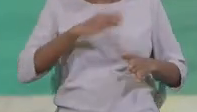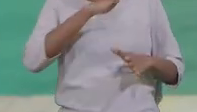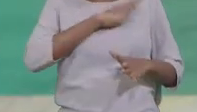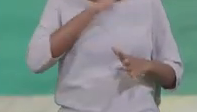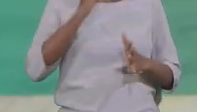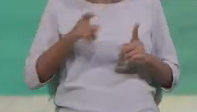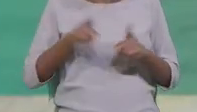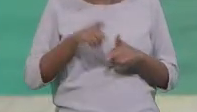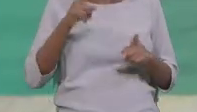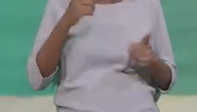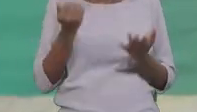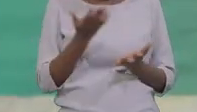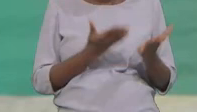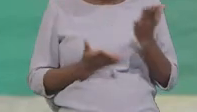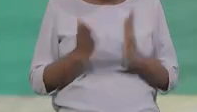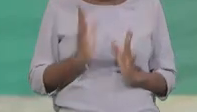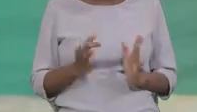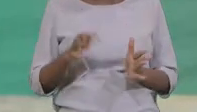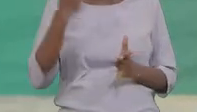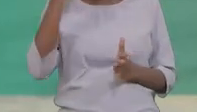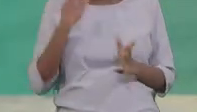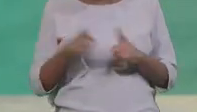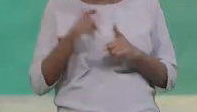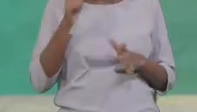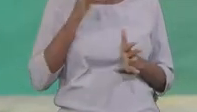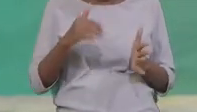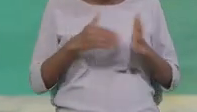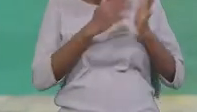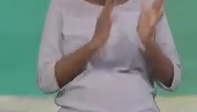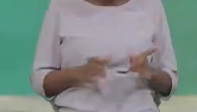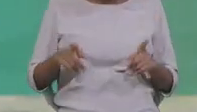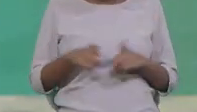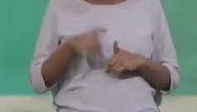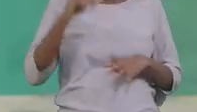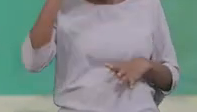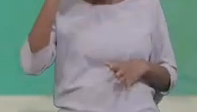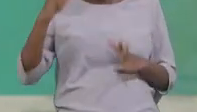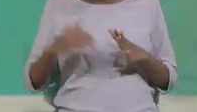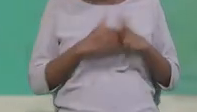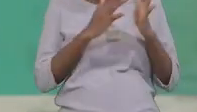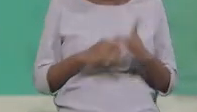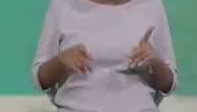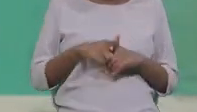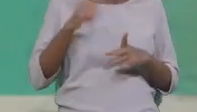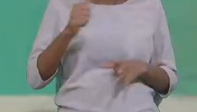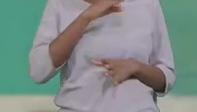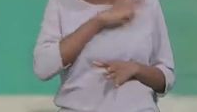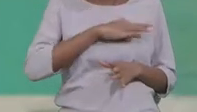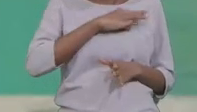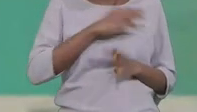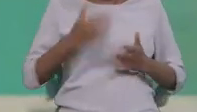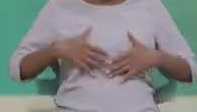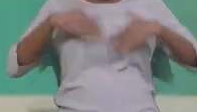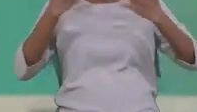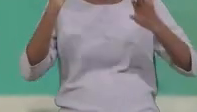avec audace, courage, comme serviteur de Dieu, comme dirigeant de femmes, comme dirigeant, comme